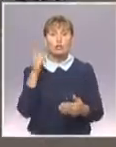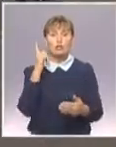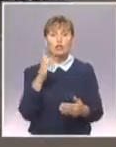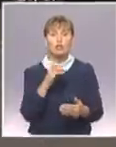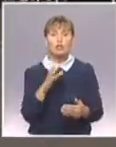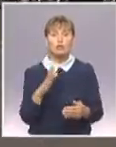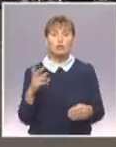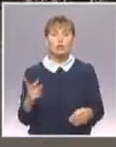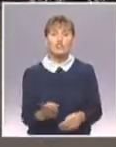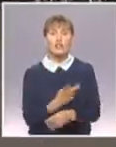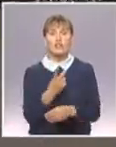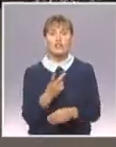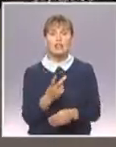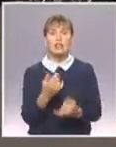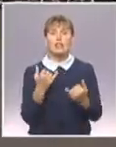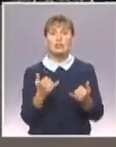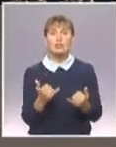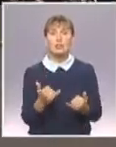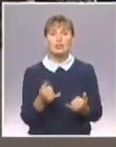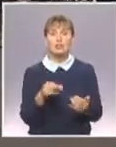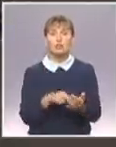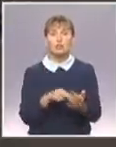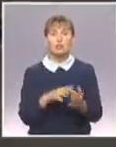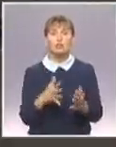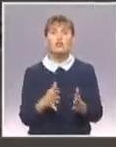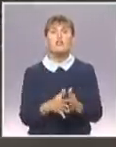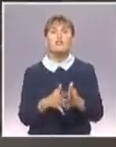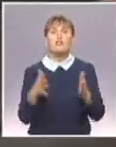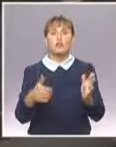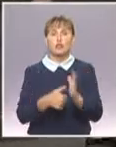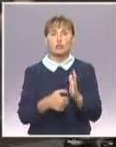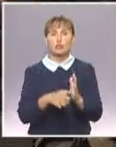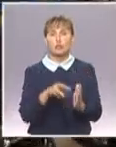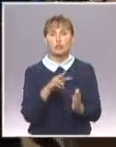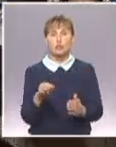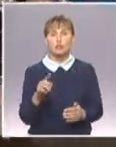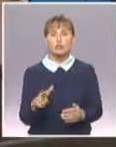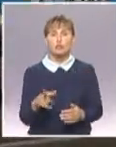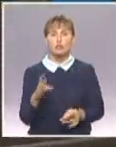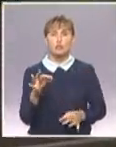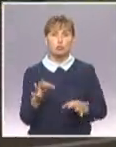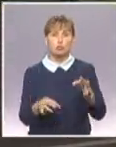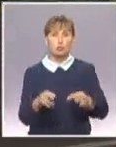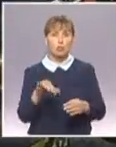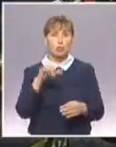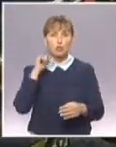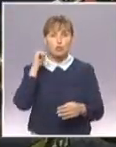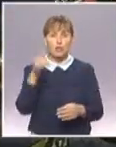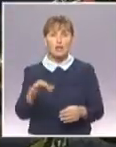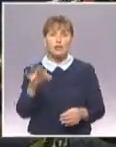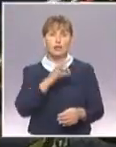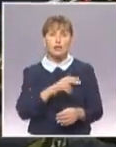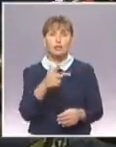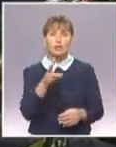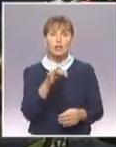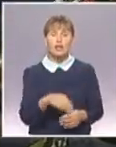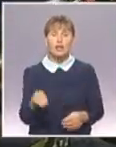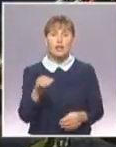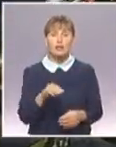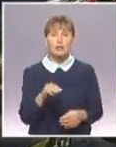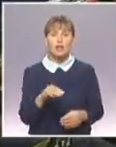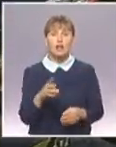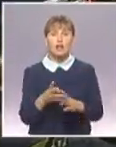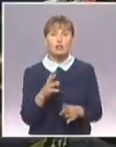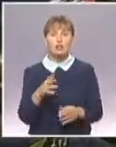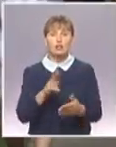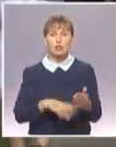оператора удваиваются. То есть теперь сумма может составить свыше 600 миллионов тенге. Но судя по прошлогоднему доходу в 3 миллиарда, возможный очередной